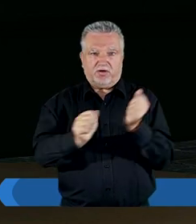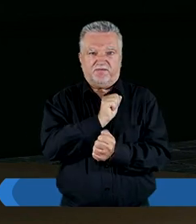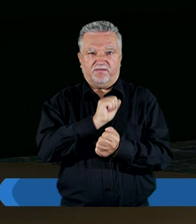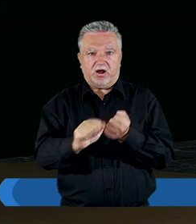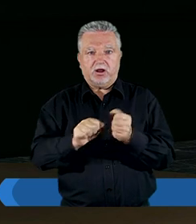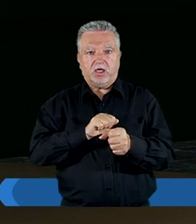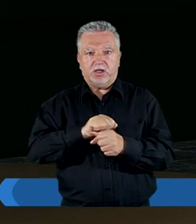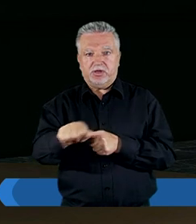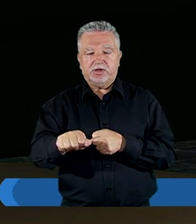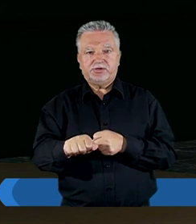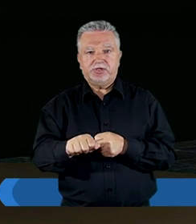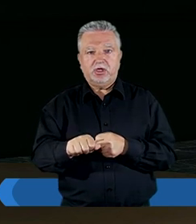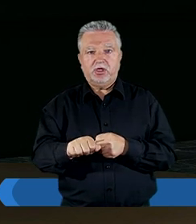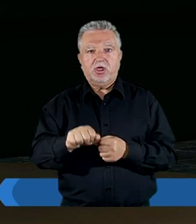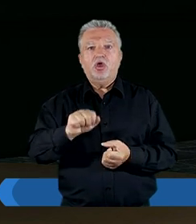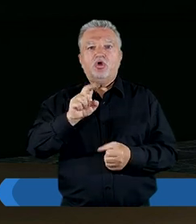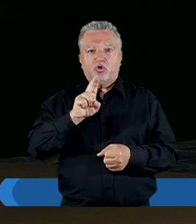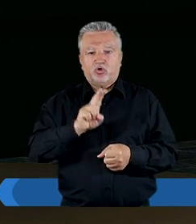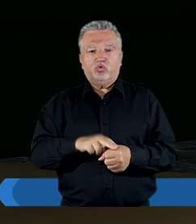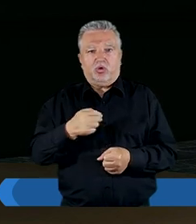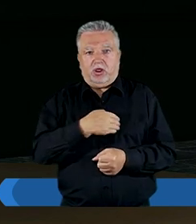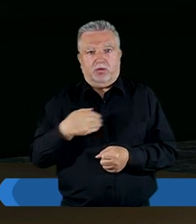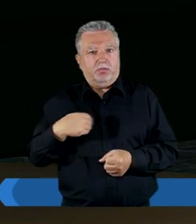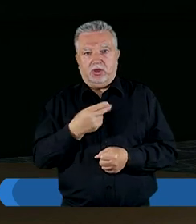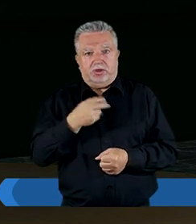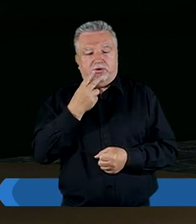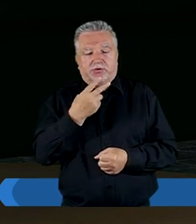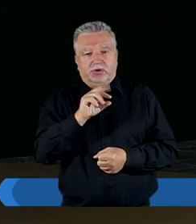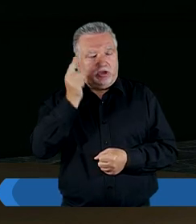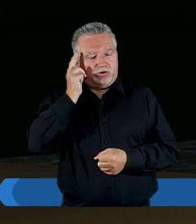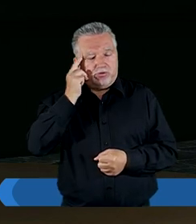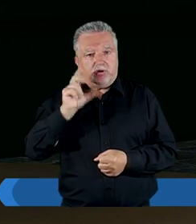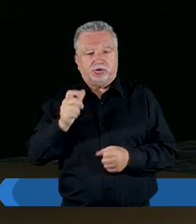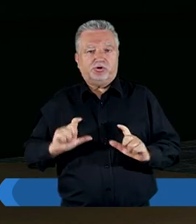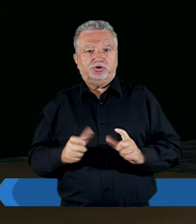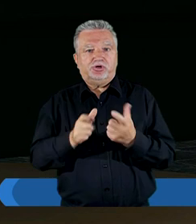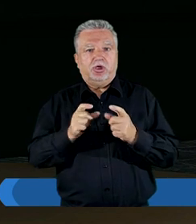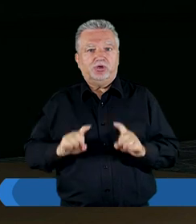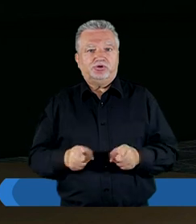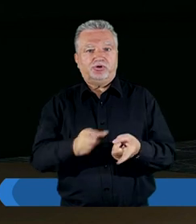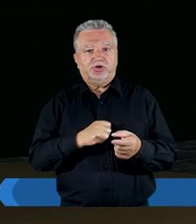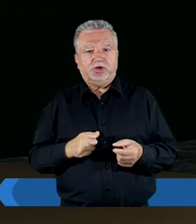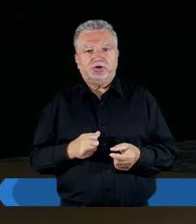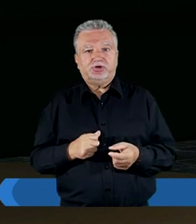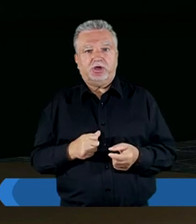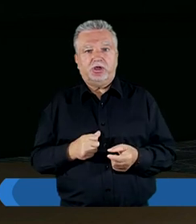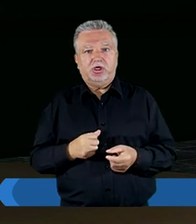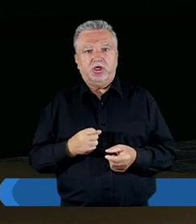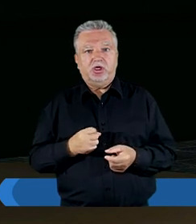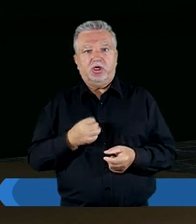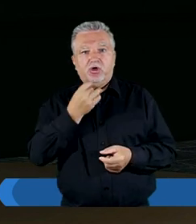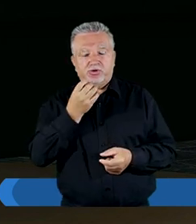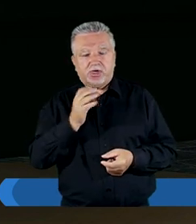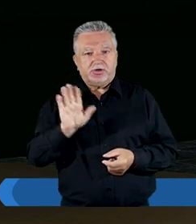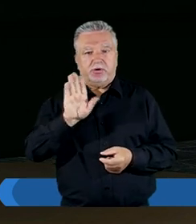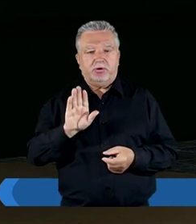toczy, którego my w ogóle nie widzimy. Nie rozumiemy, co się dzieje, dlatego przeważnie obarczamy Boga. Są ludzie, którzy wierzą w Boga,